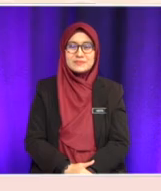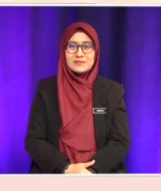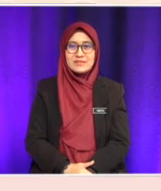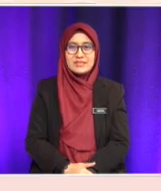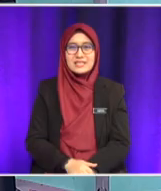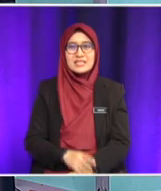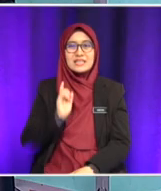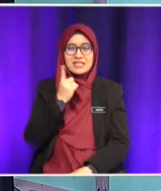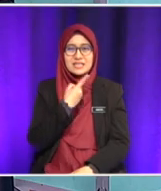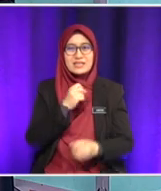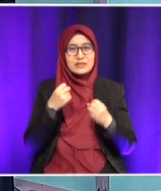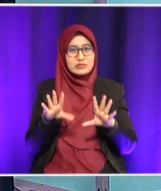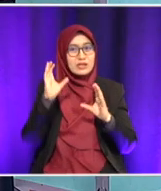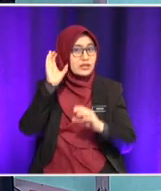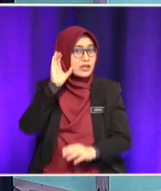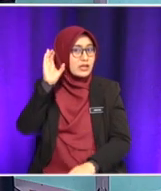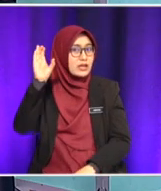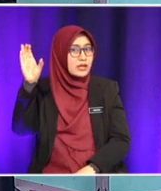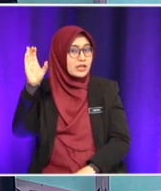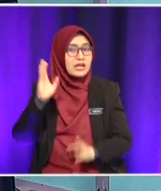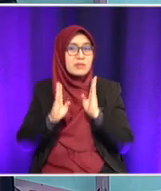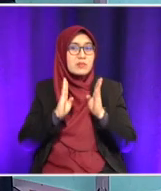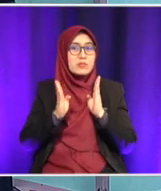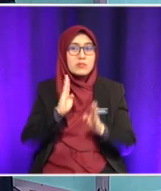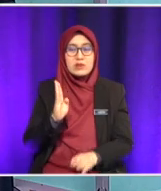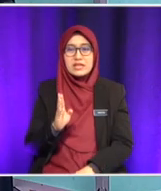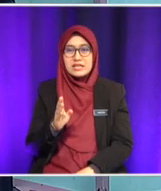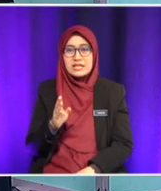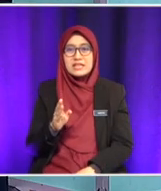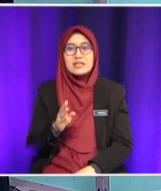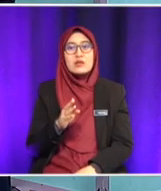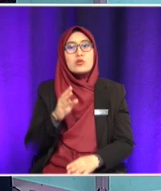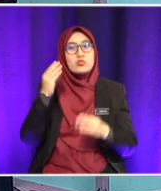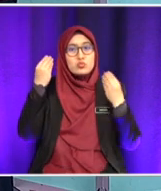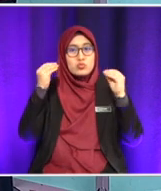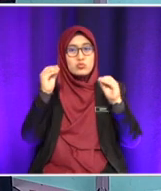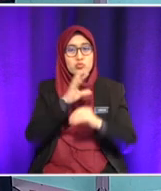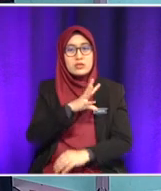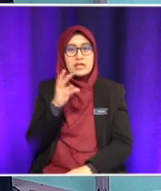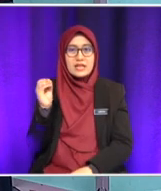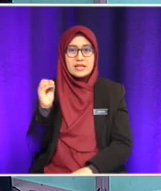guru dan murid kesannya sangat menakutkannya